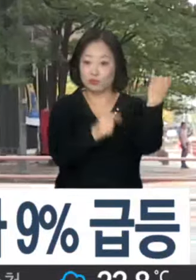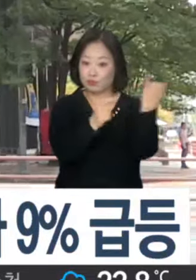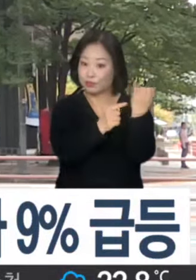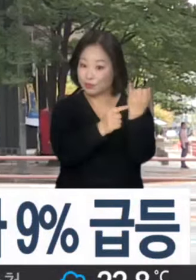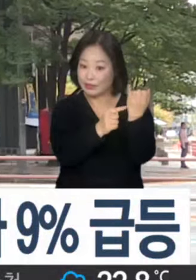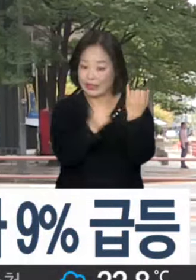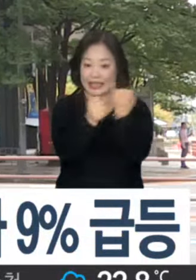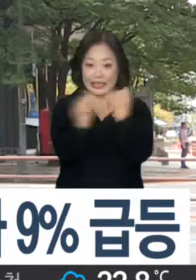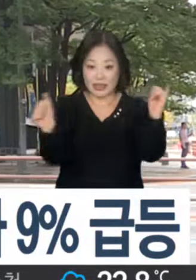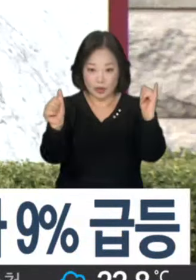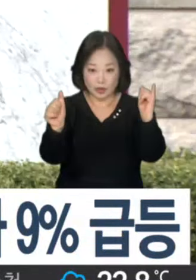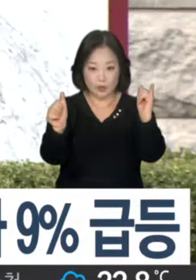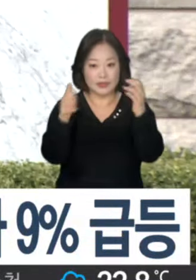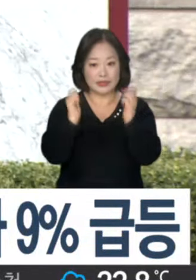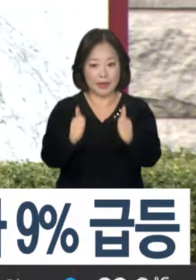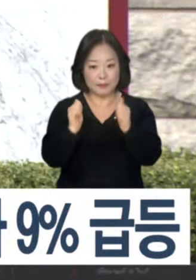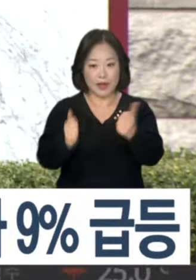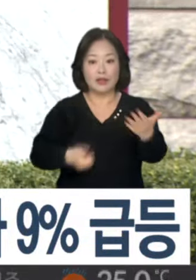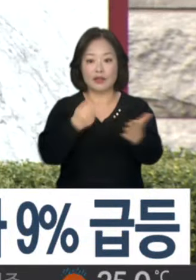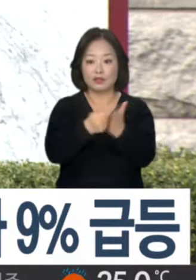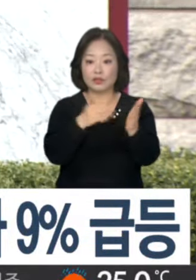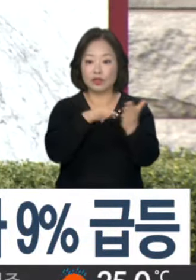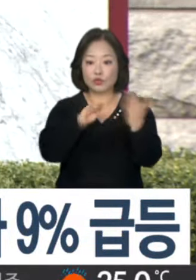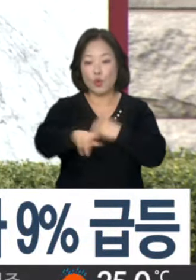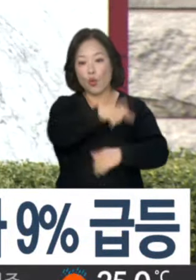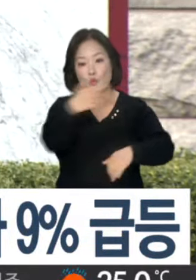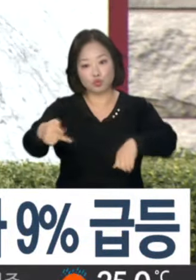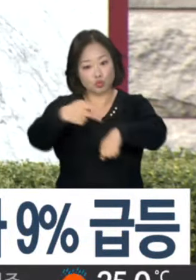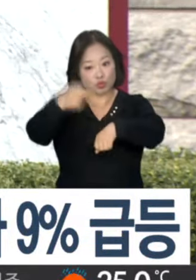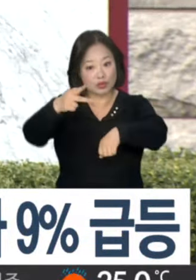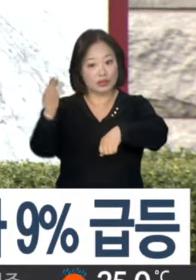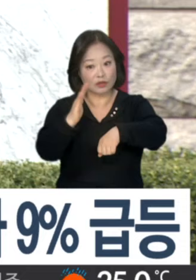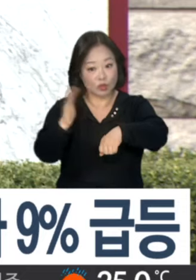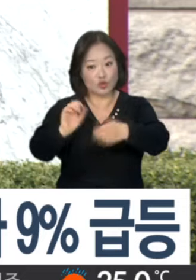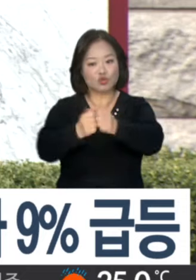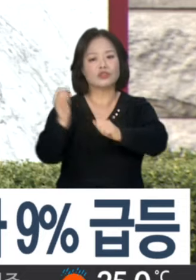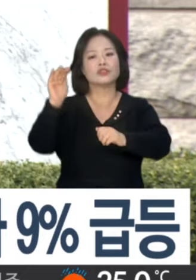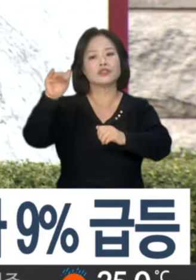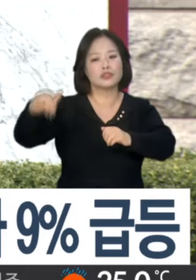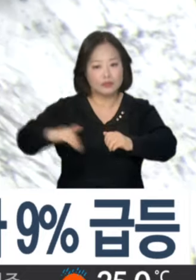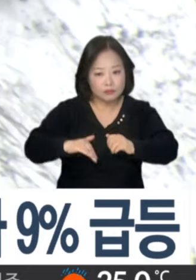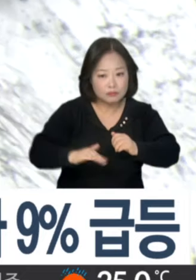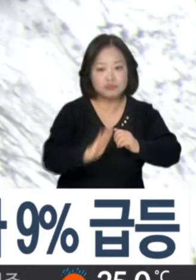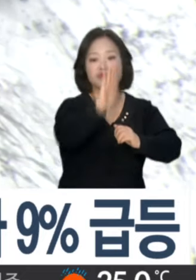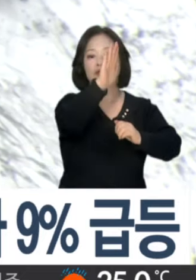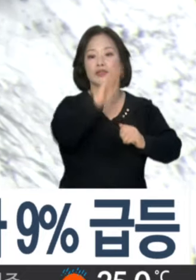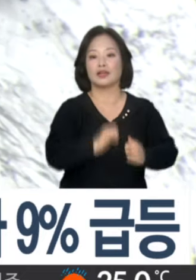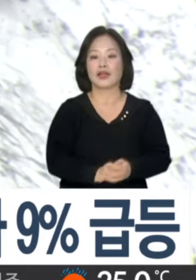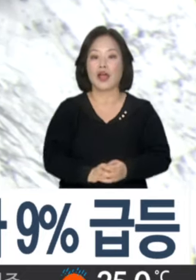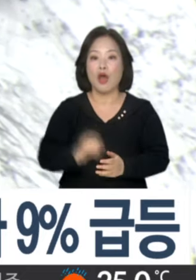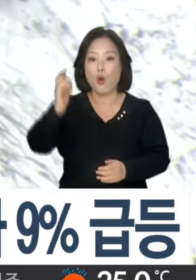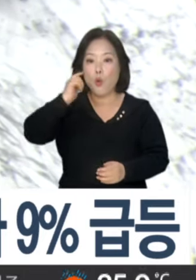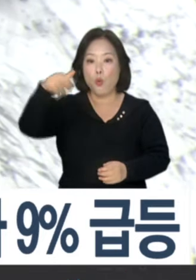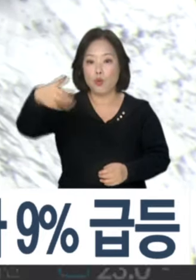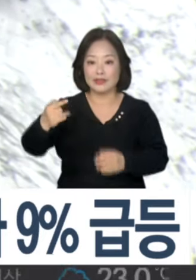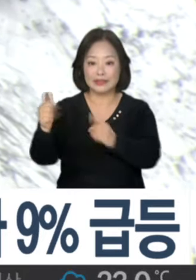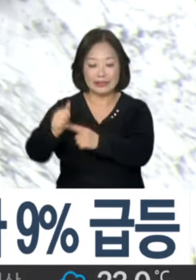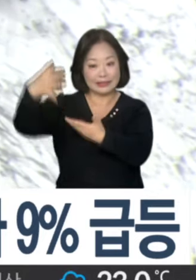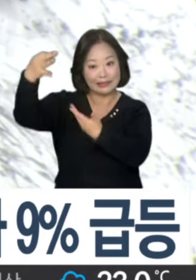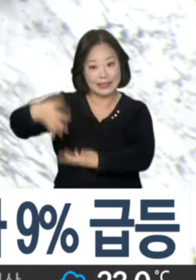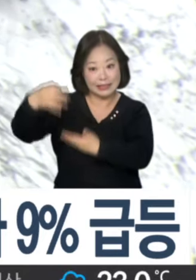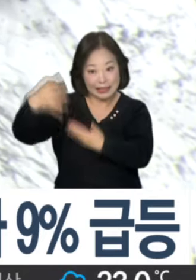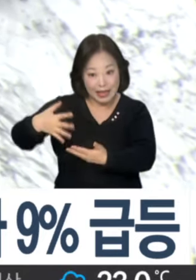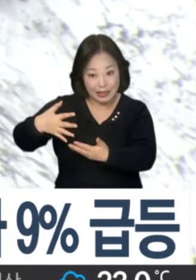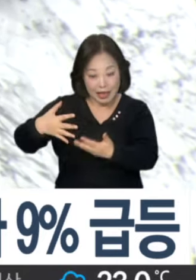나비 관장 간의 이혼 소송에 대한 판결이 나온 오후 2시 50분을 전후해서 급등했습니다이는 최회장의 재산은